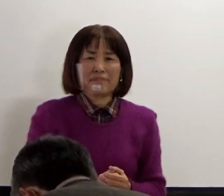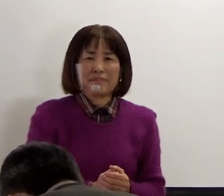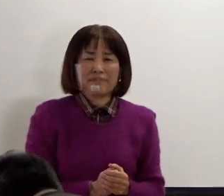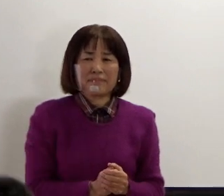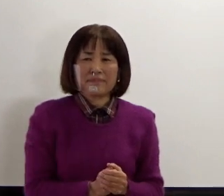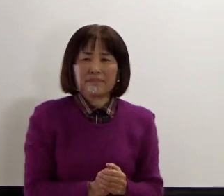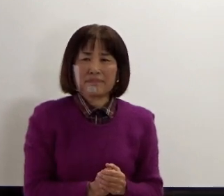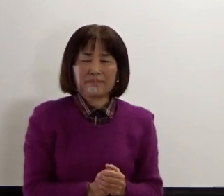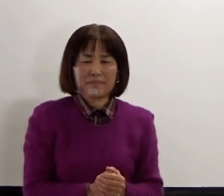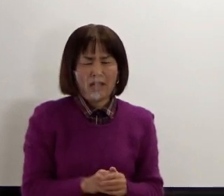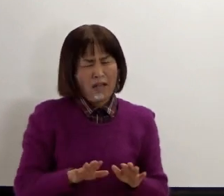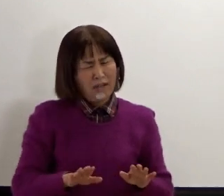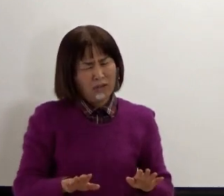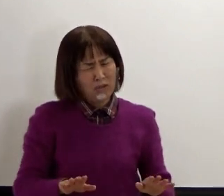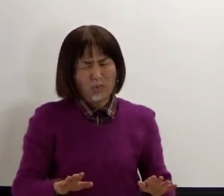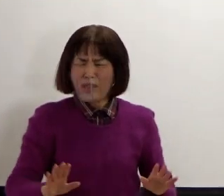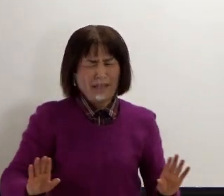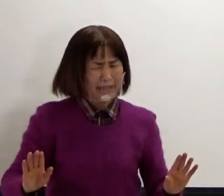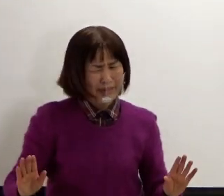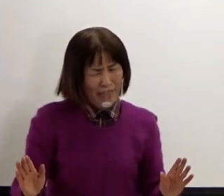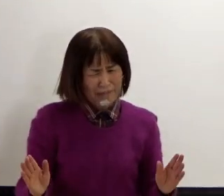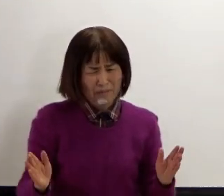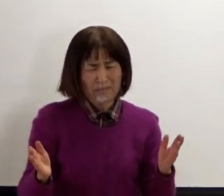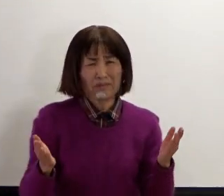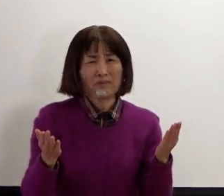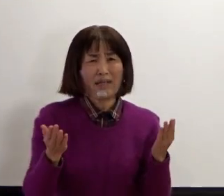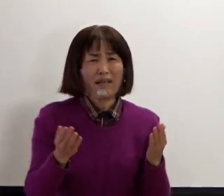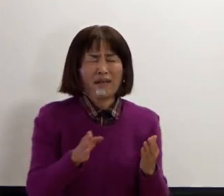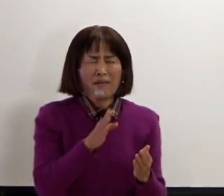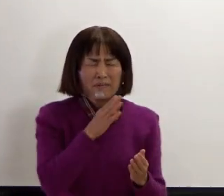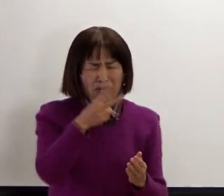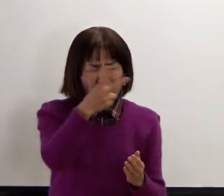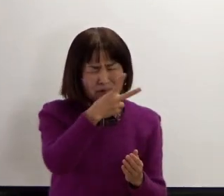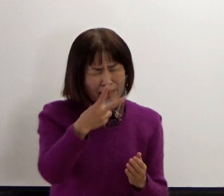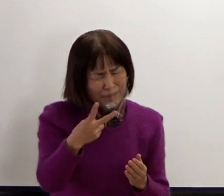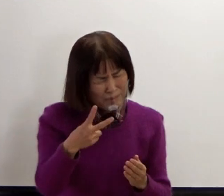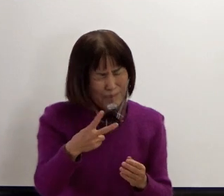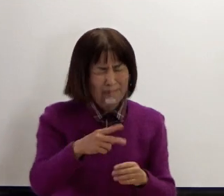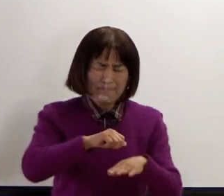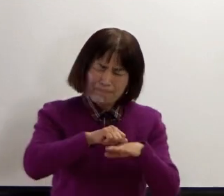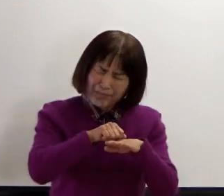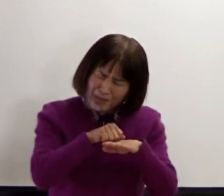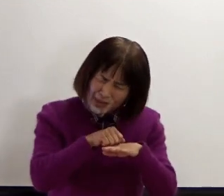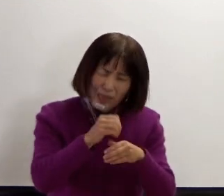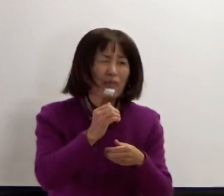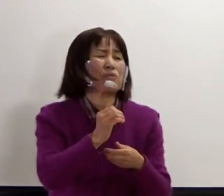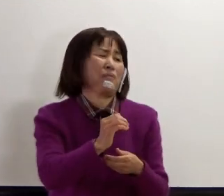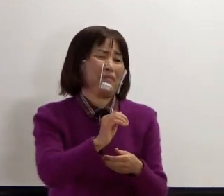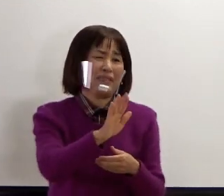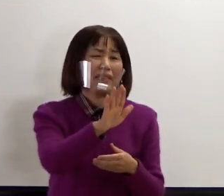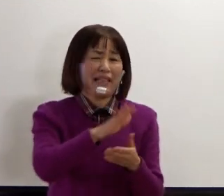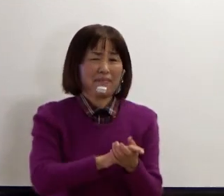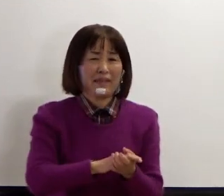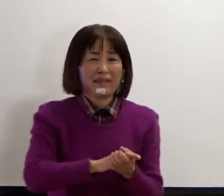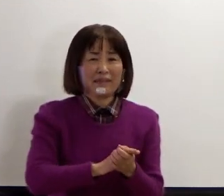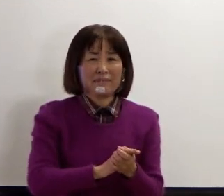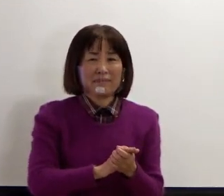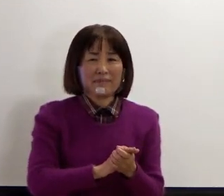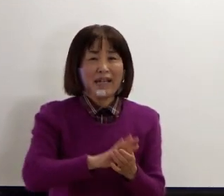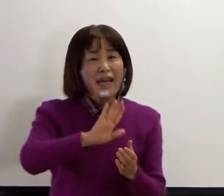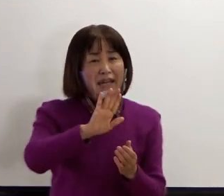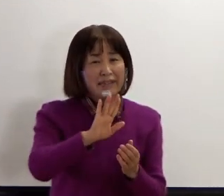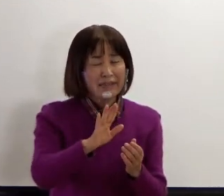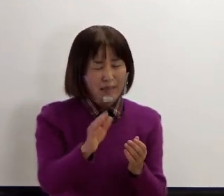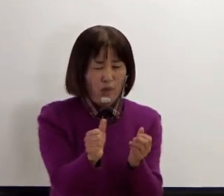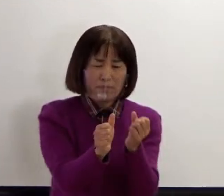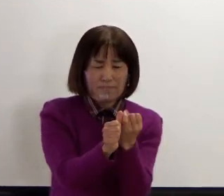まあ、重要なポストにある人ですからね、子供がいないということは彼らにとってとても辛いことだったと